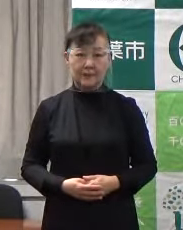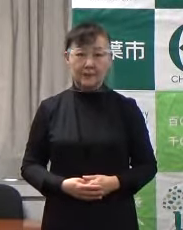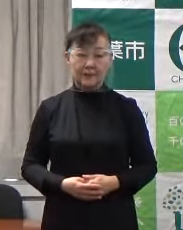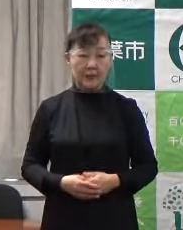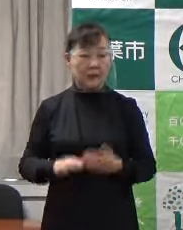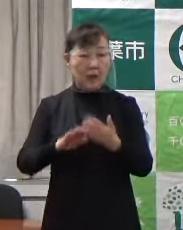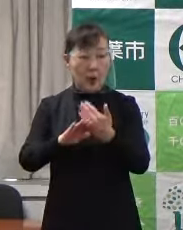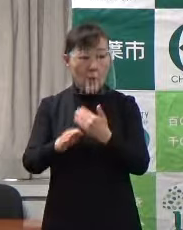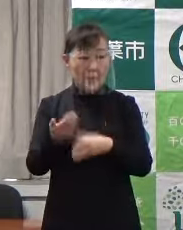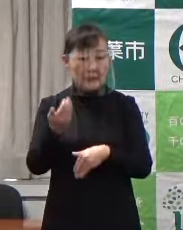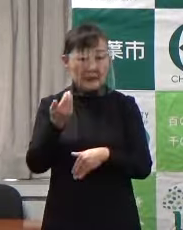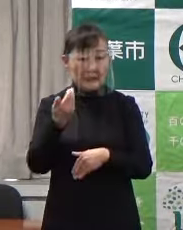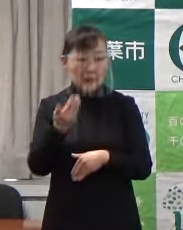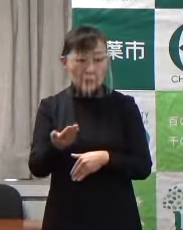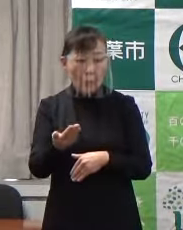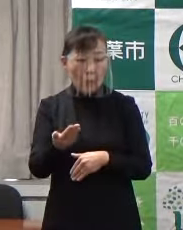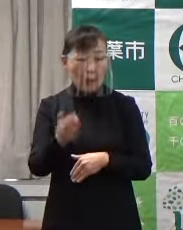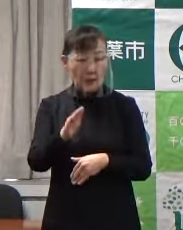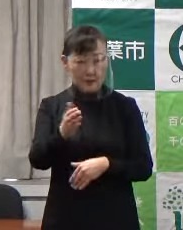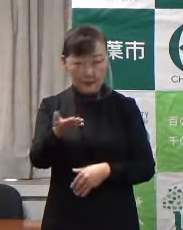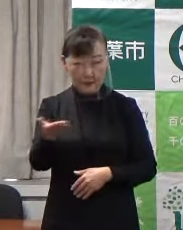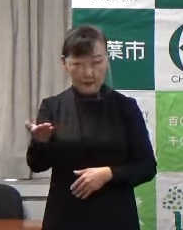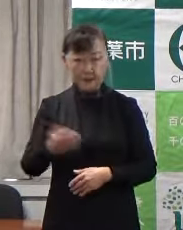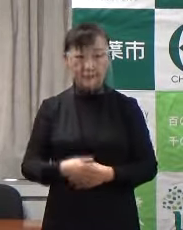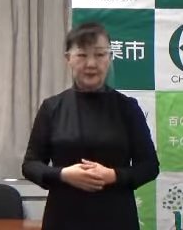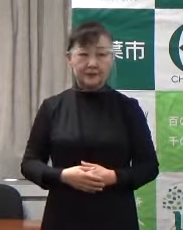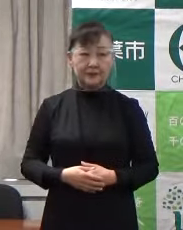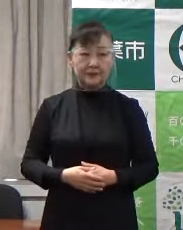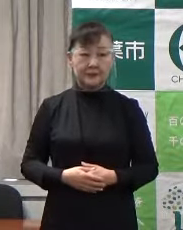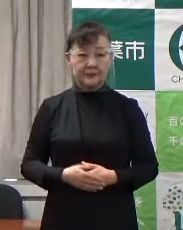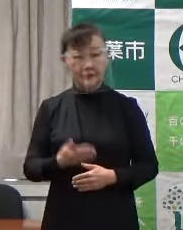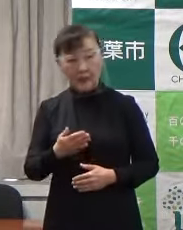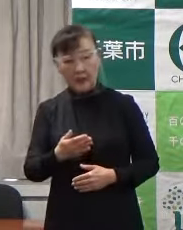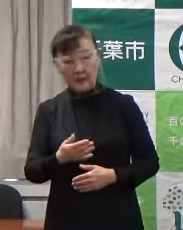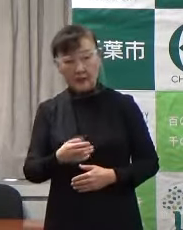じゃあ他にご質問ございますでしょうか。